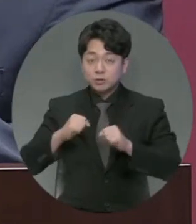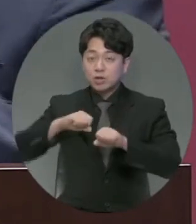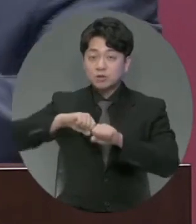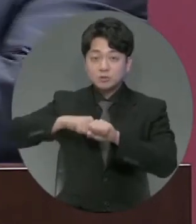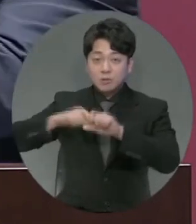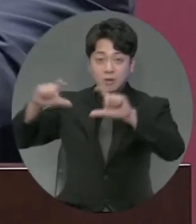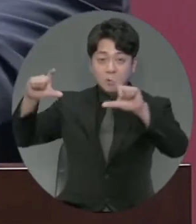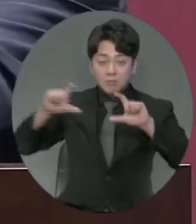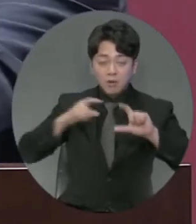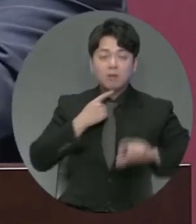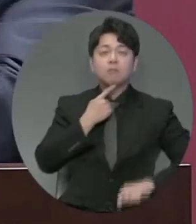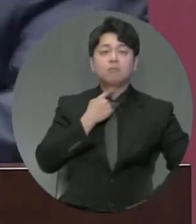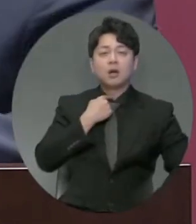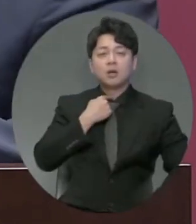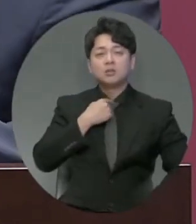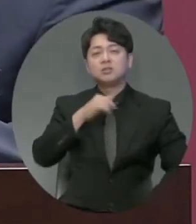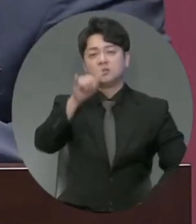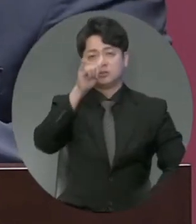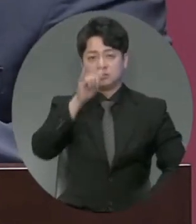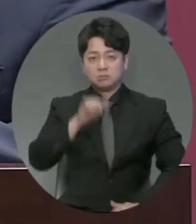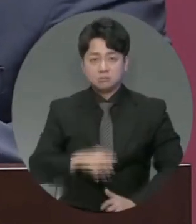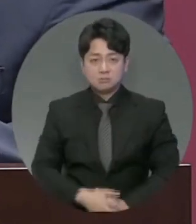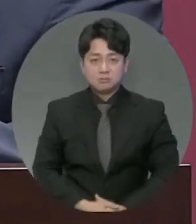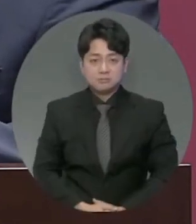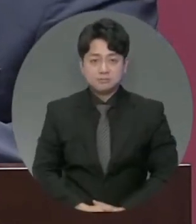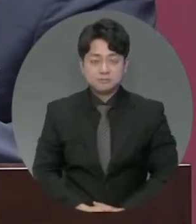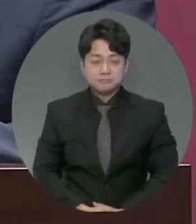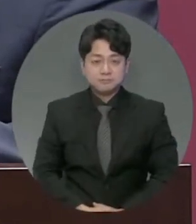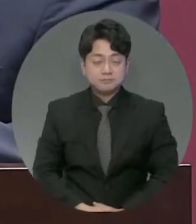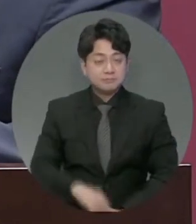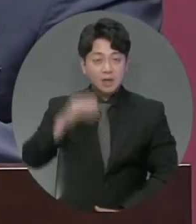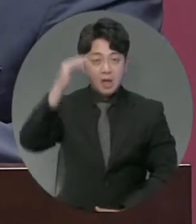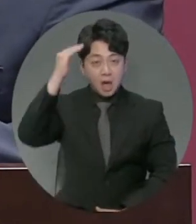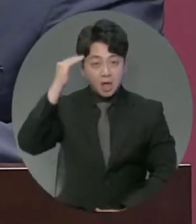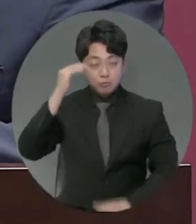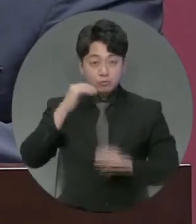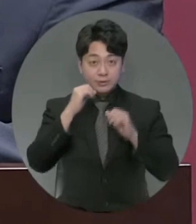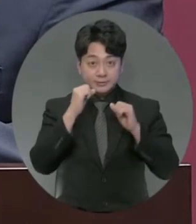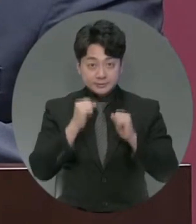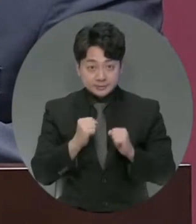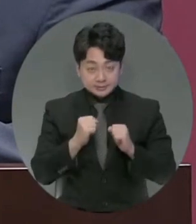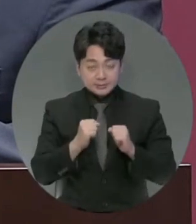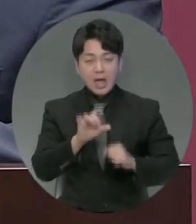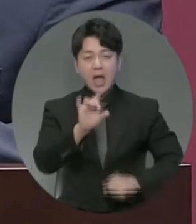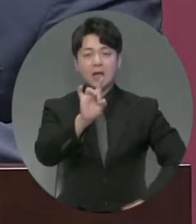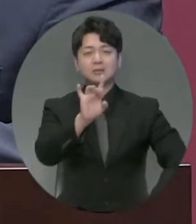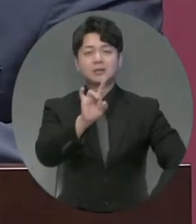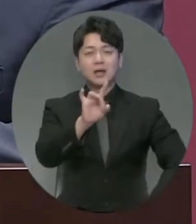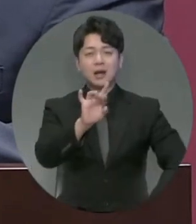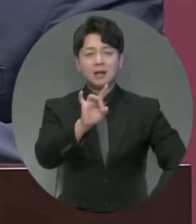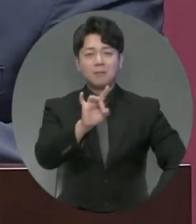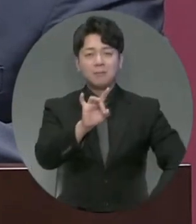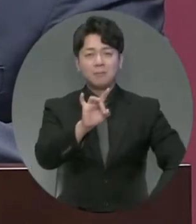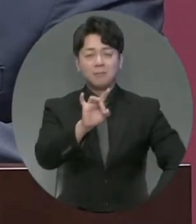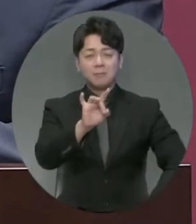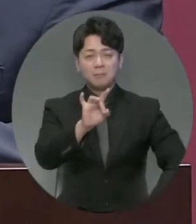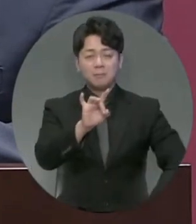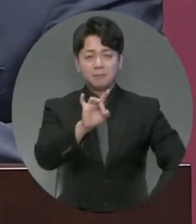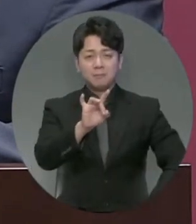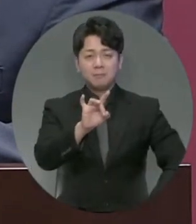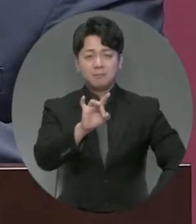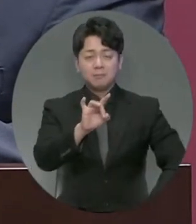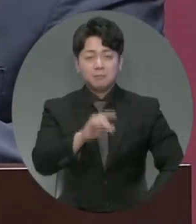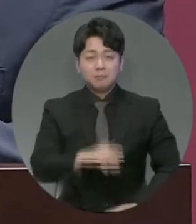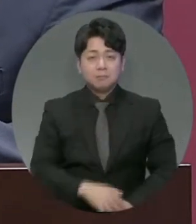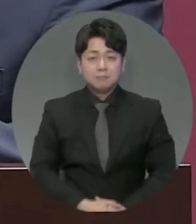있습니다. 장관님, 국내에 정착한 살인자 한 명, 예, 비보호 이탈 주민이잖아요. 예. 우리